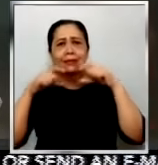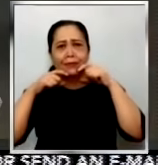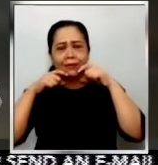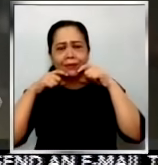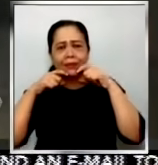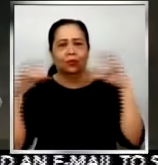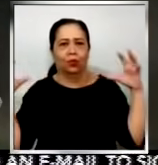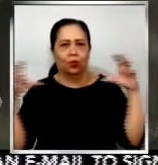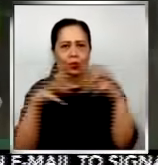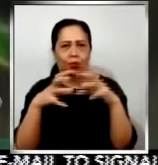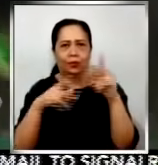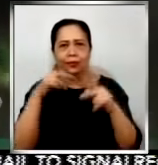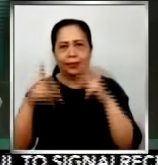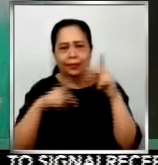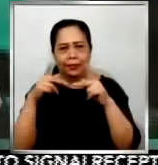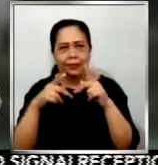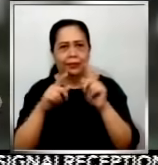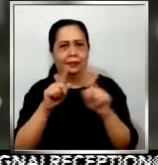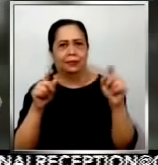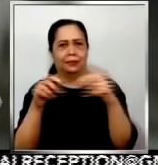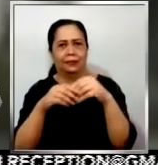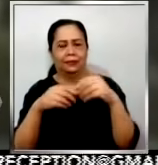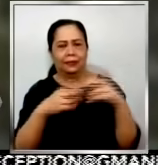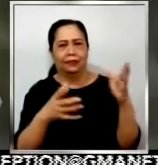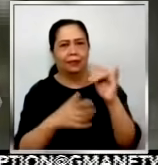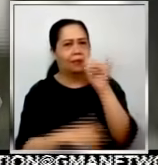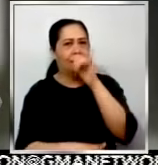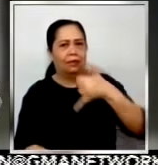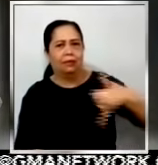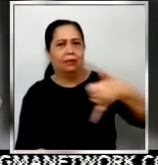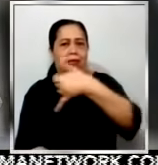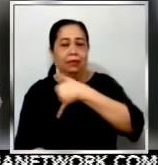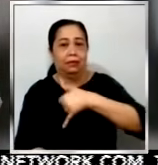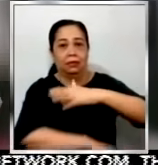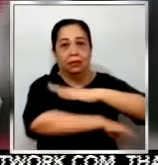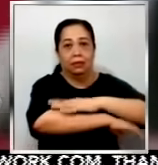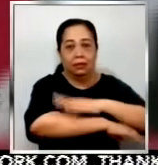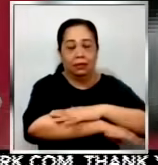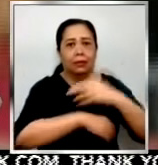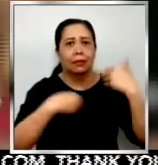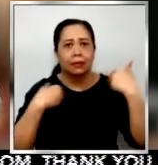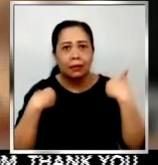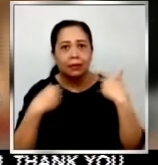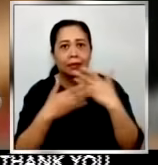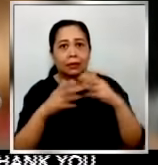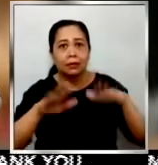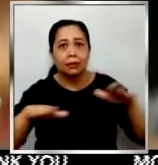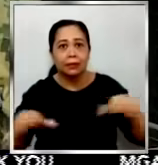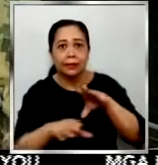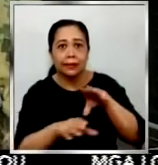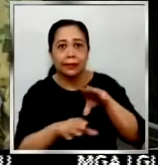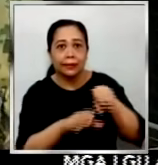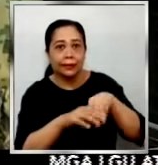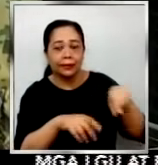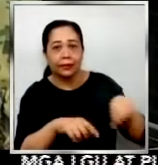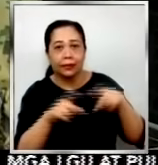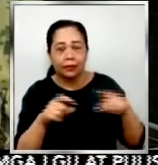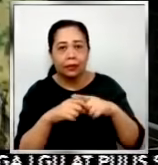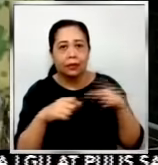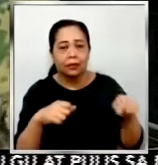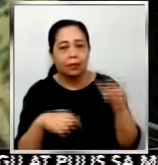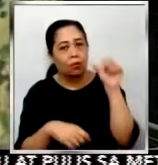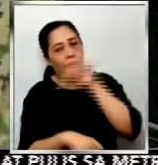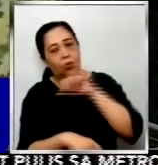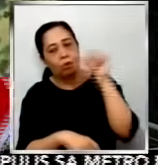tao. Kabi-kabilang mesa ang inuman. Sa isang mesa, meron pang mga bata na katabi ng isang tumotoma. Pagdating natin doon